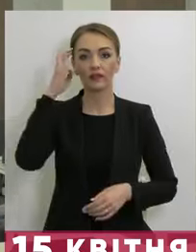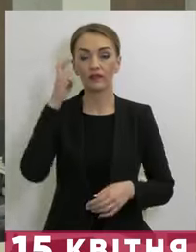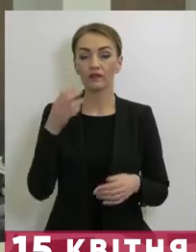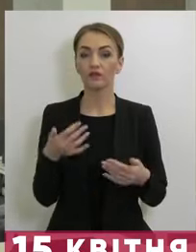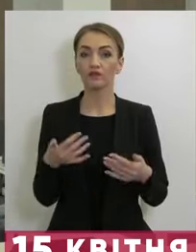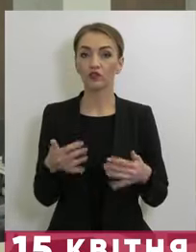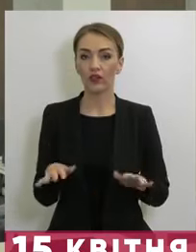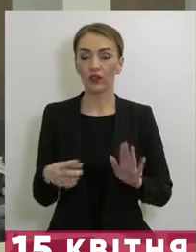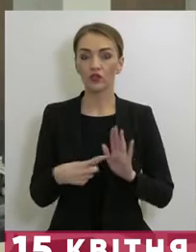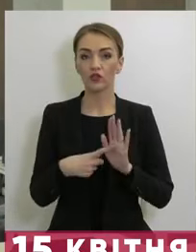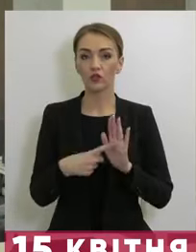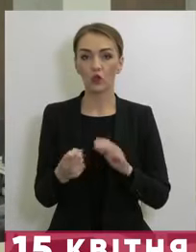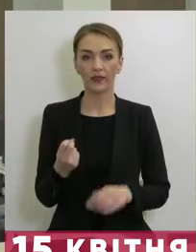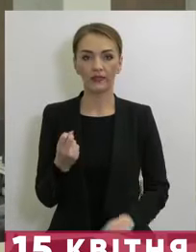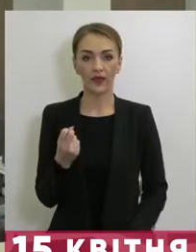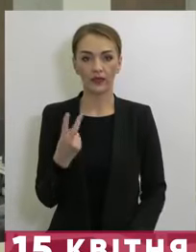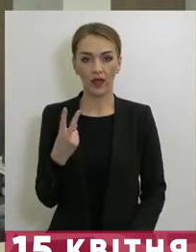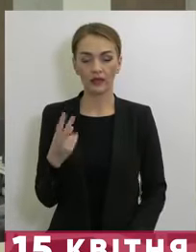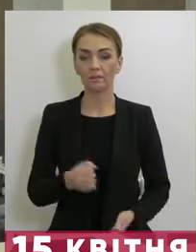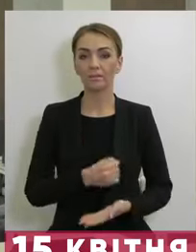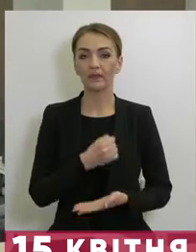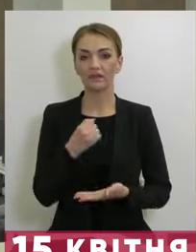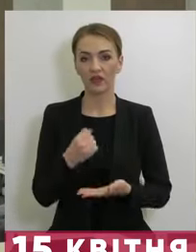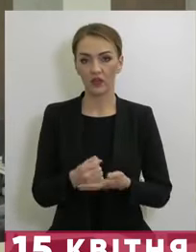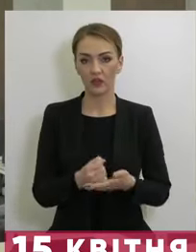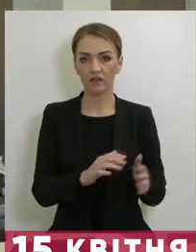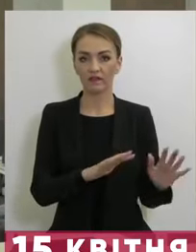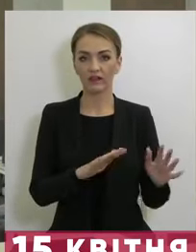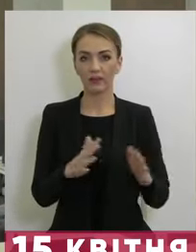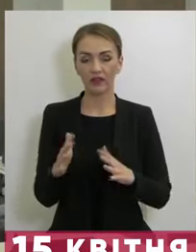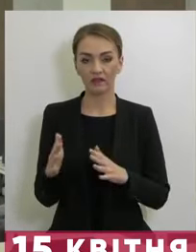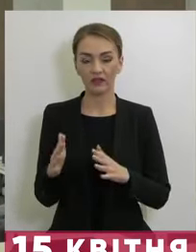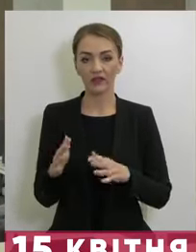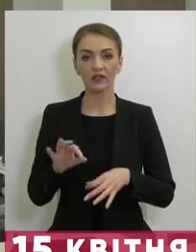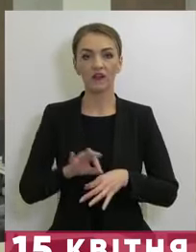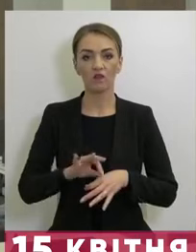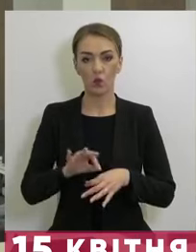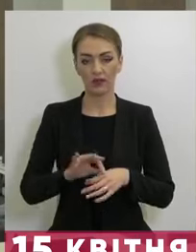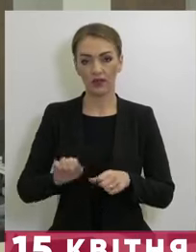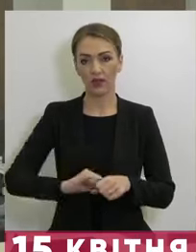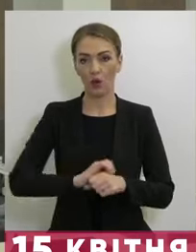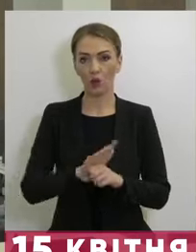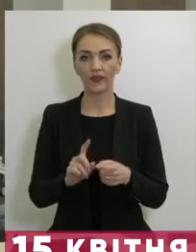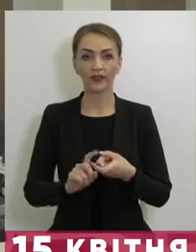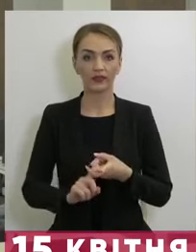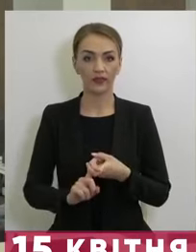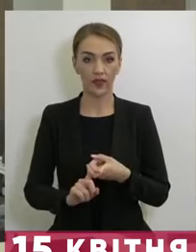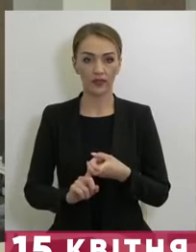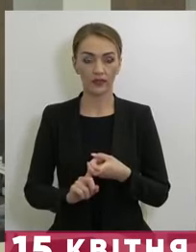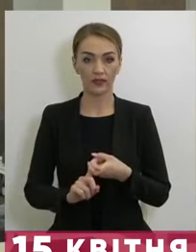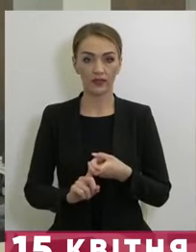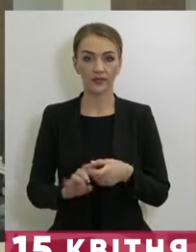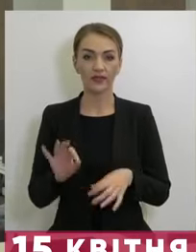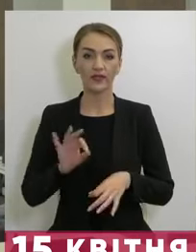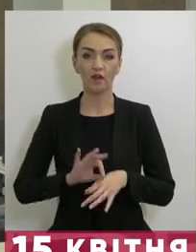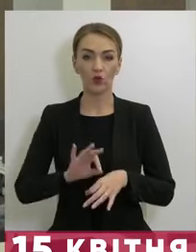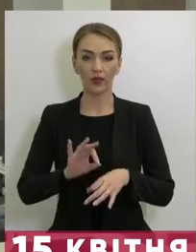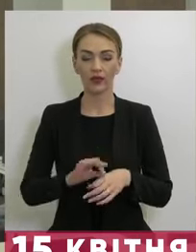вже 612 підтверджених випадків захворювання на COVID-19.